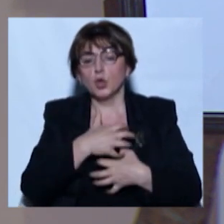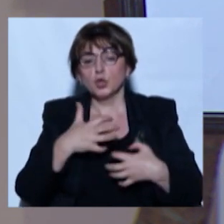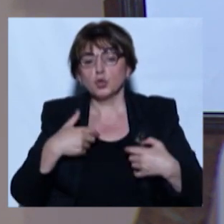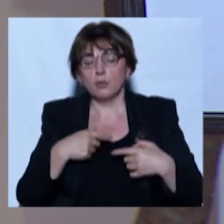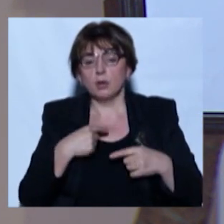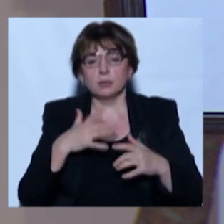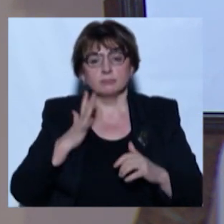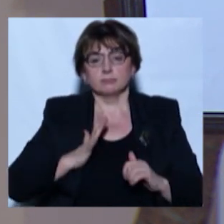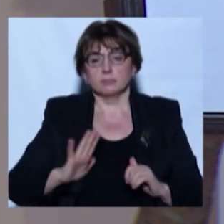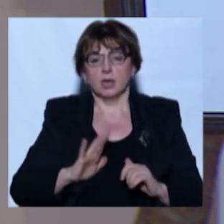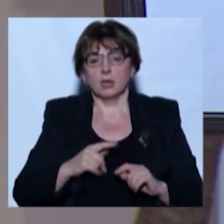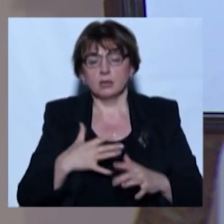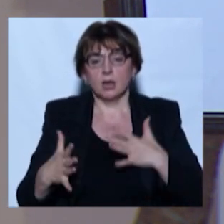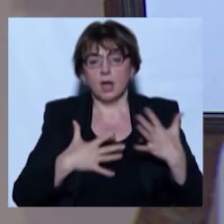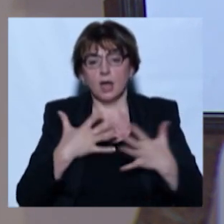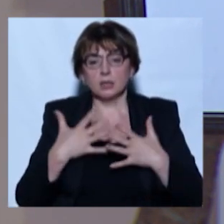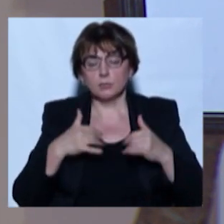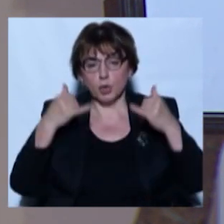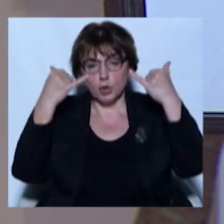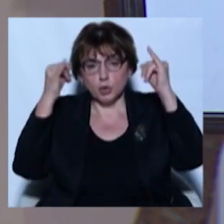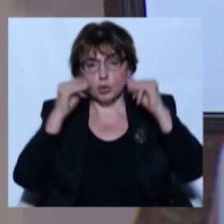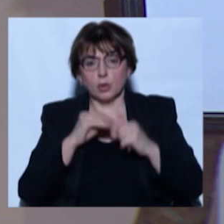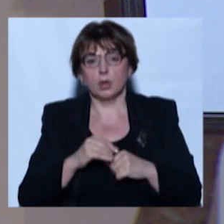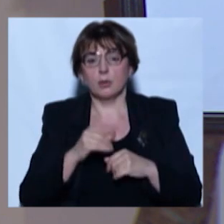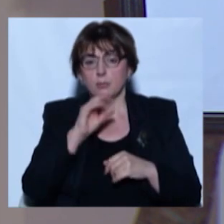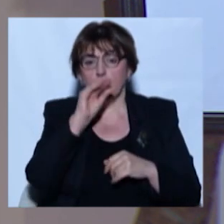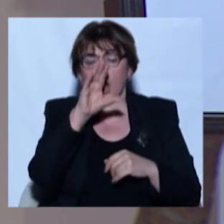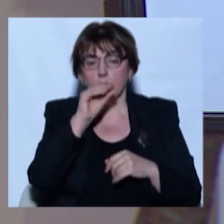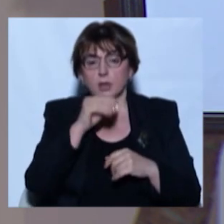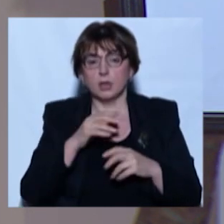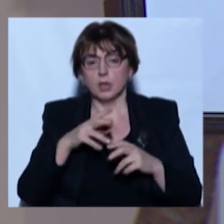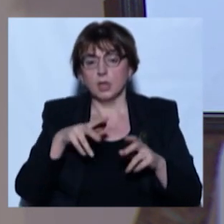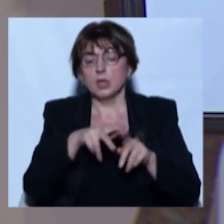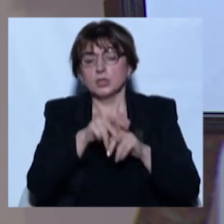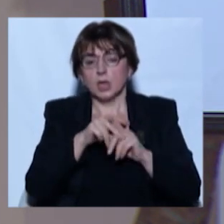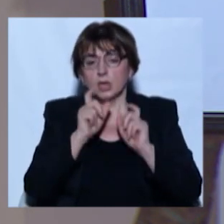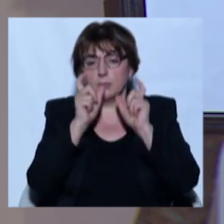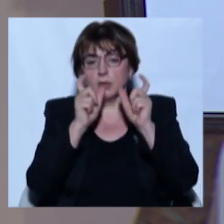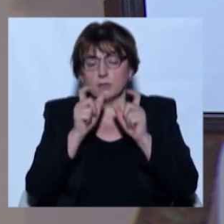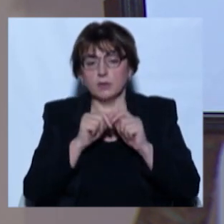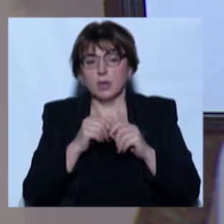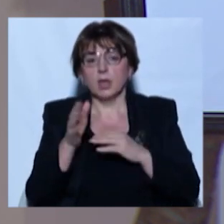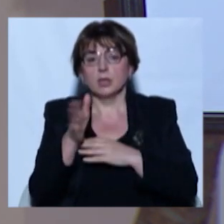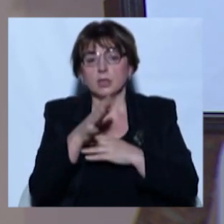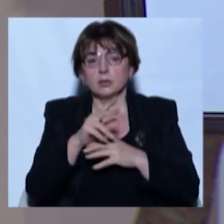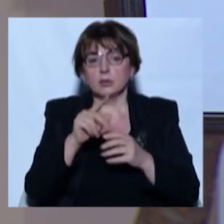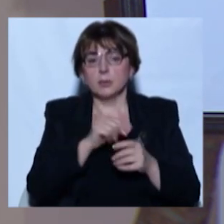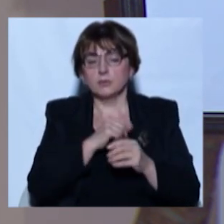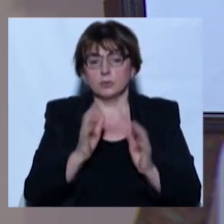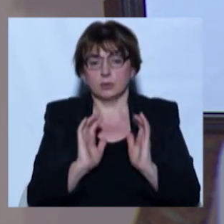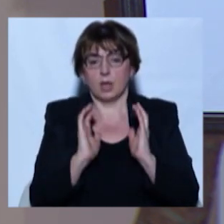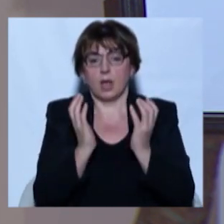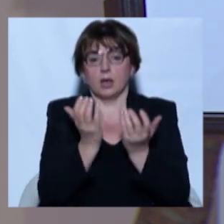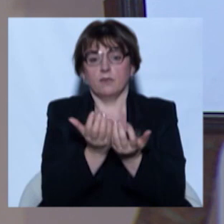მოუსვენრები ხდებიან. იქ ძროხები დაიწყებენ ბღავილს, ცხენები ჭიხვინებენ, თევზებიც კი აკვარიუმში